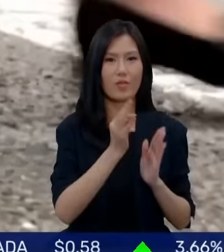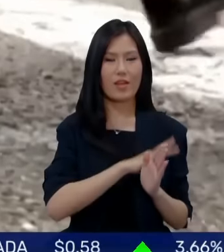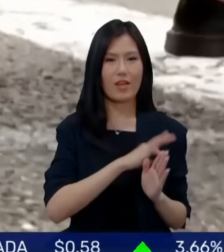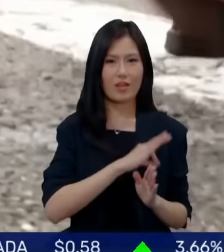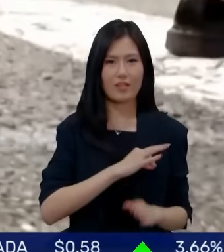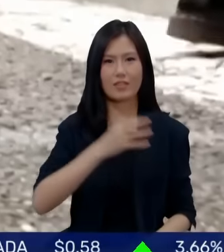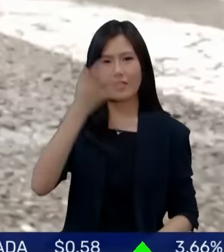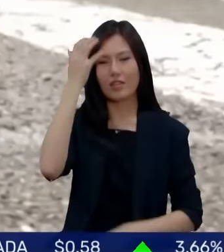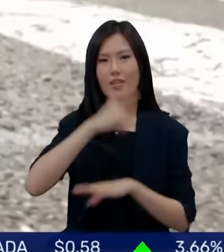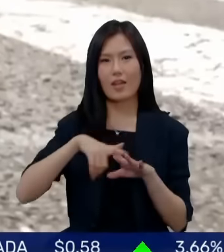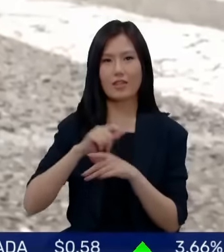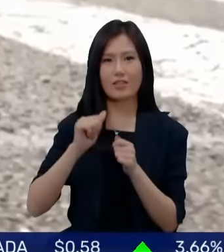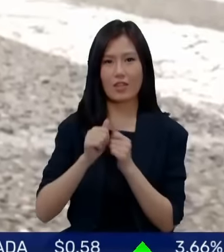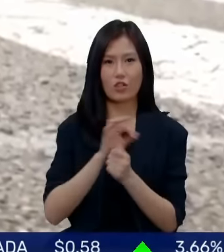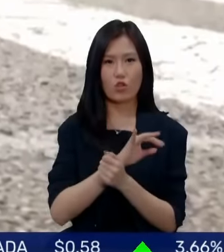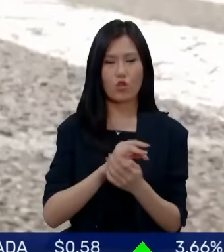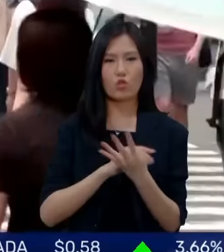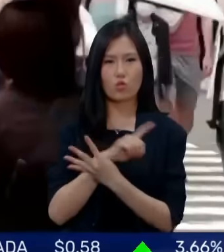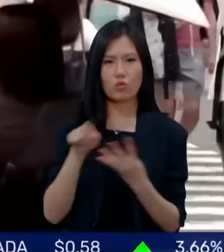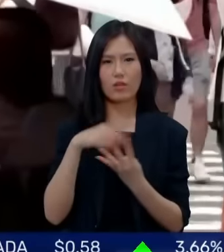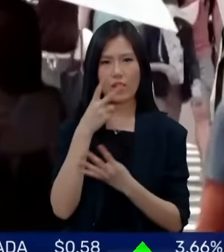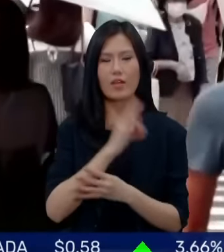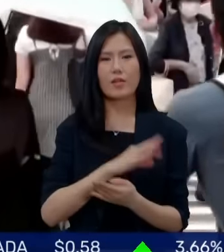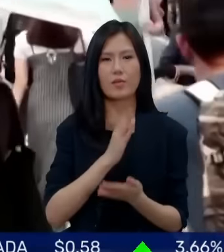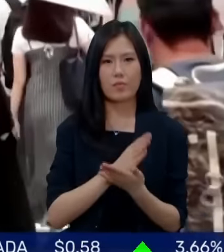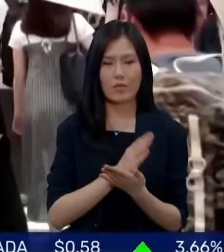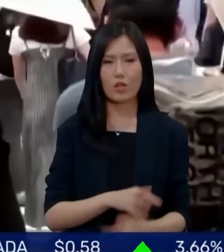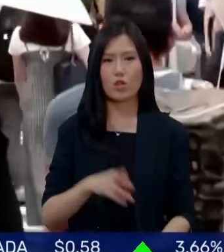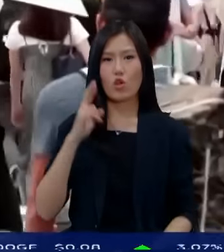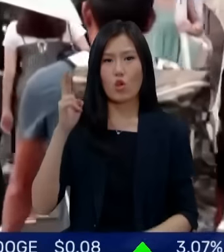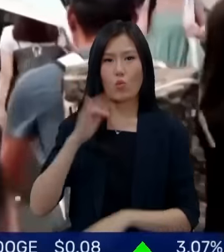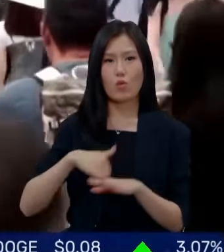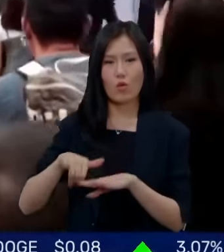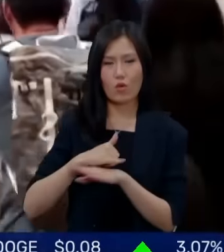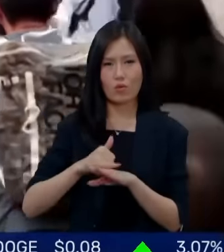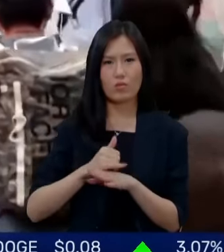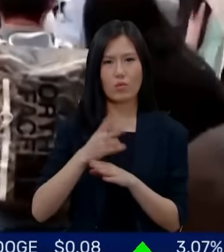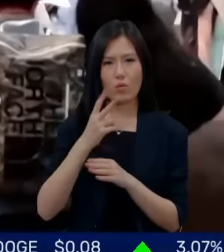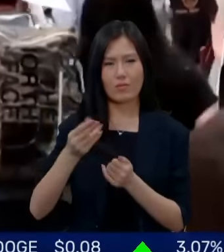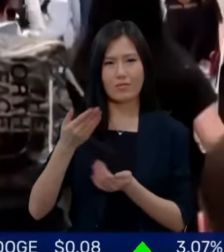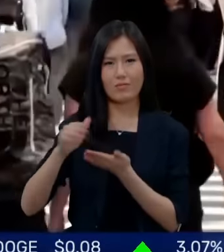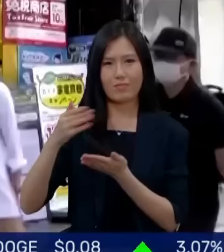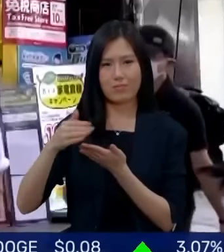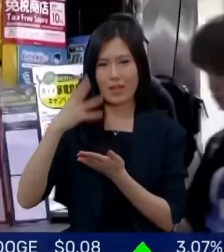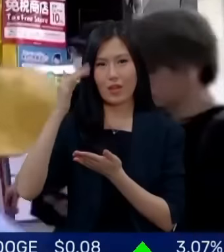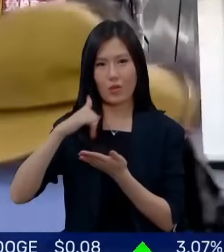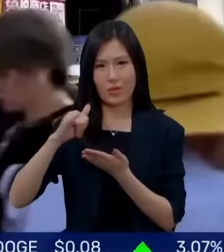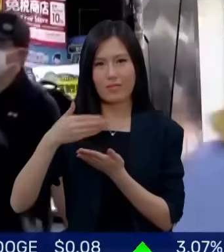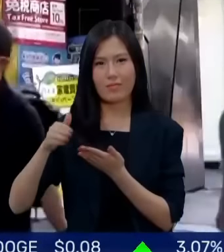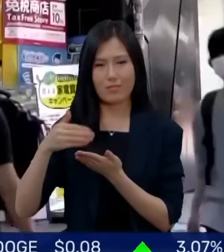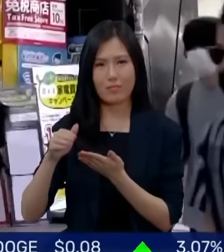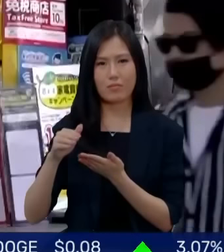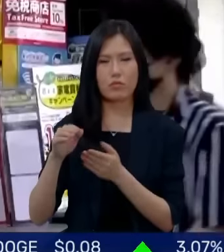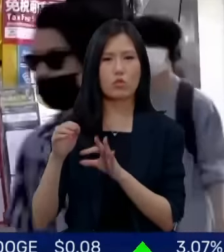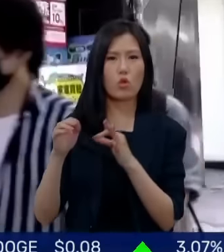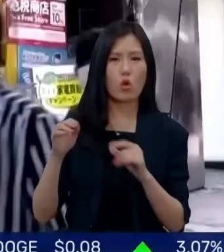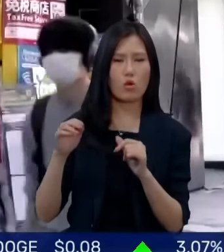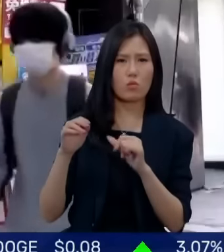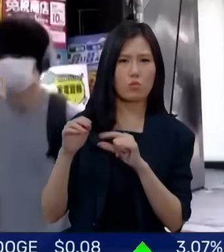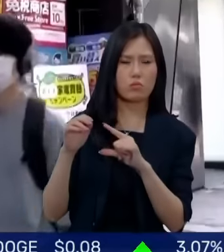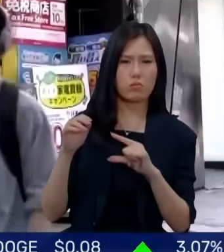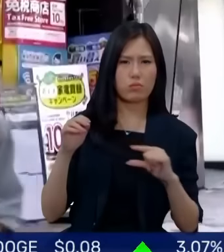газрын зардал гэх дөрвөн үзүүлэлтийг ихэвчлэн ашигладаг. Тэгвэл Япон улсын хувьд цэвэр экспортоос босно бүгд өнгөрсөн улиралд буурсан байгаа юм а. Тэр дундаа тус улсын